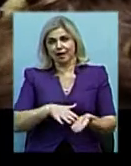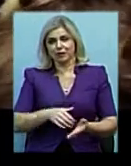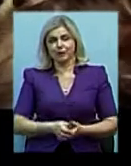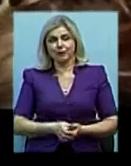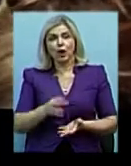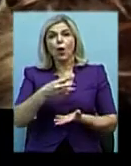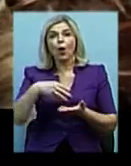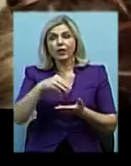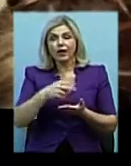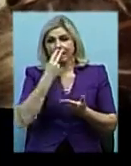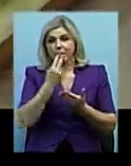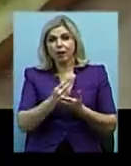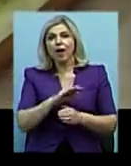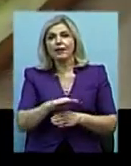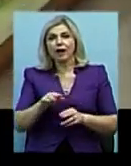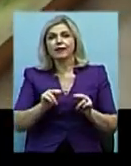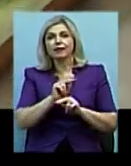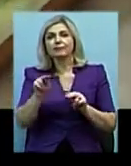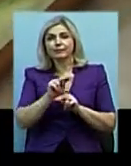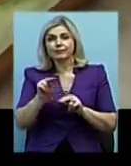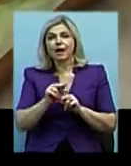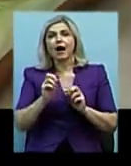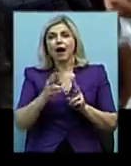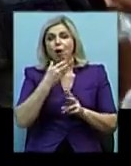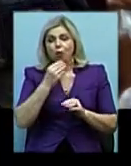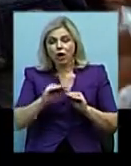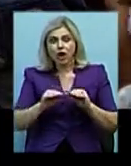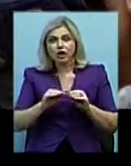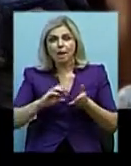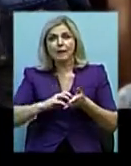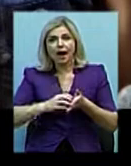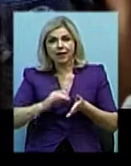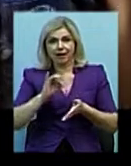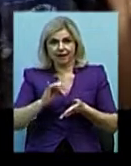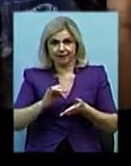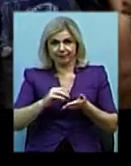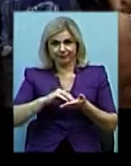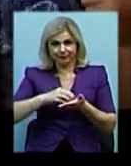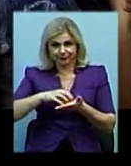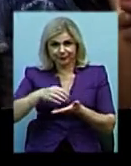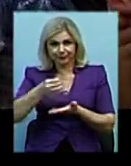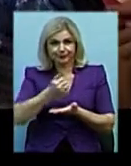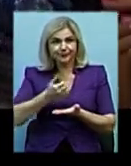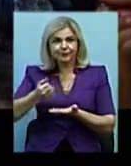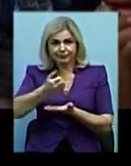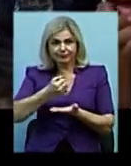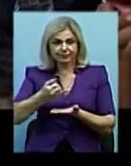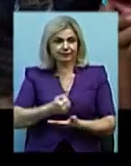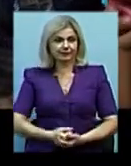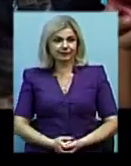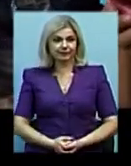Кондитер провела для дітей майстер-клас прикрашання пряників та печива. Дивіться, і починаєте отак, берете